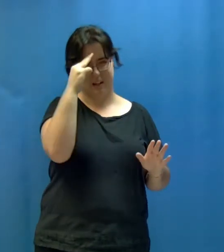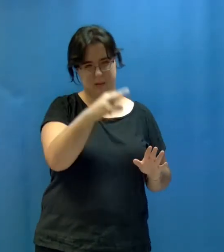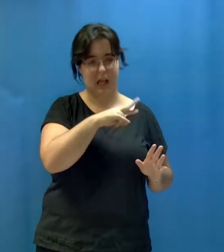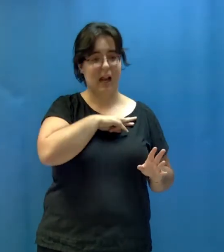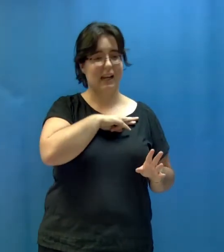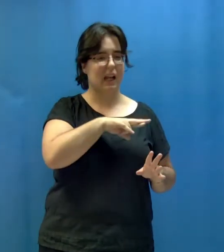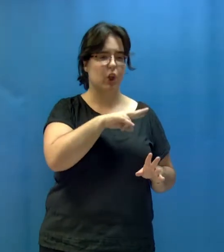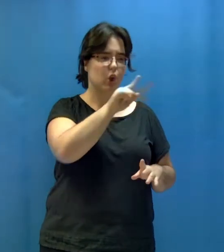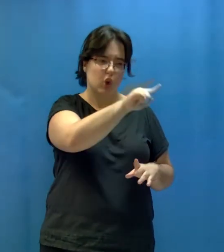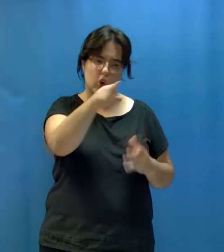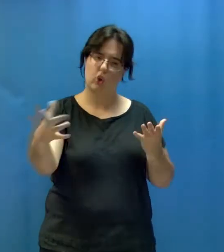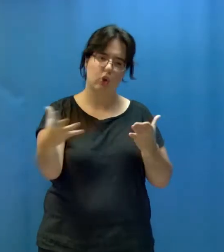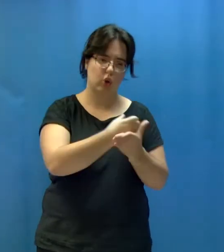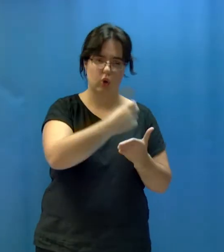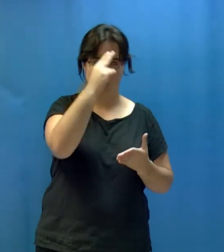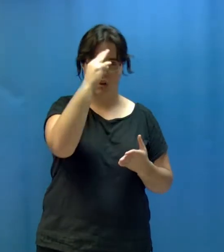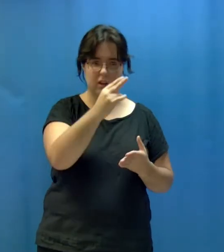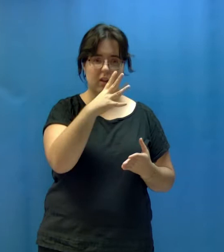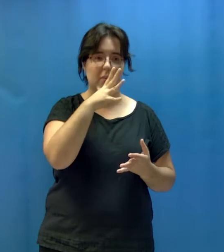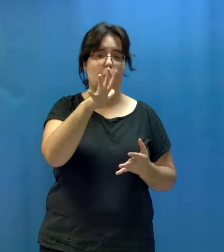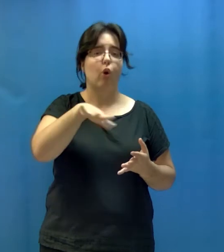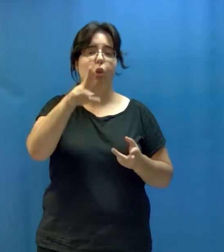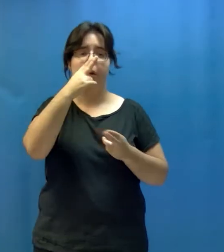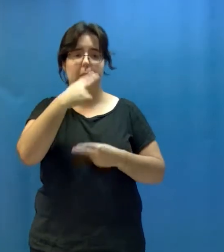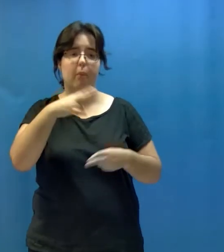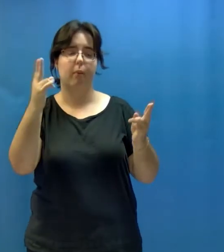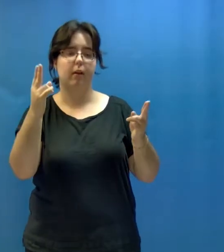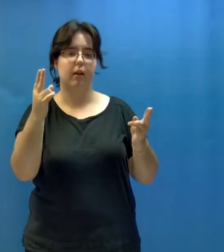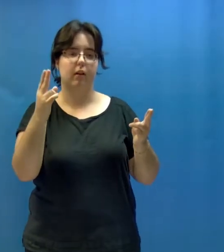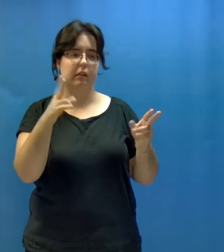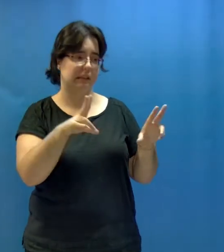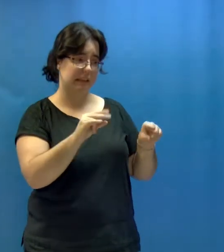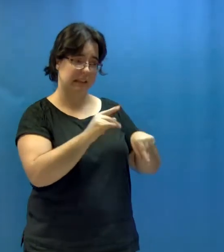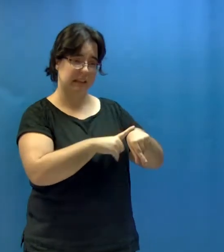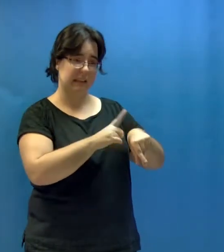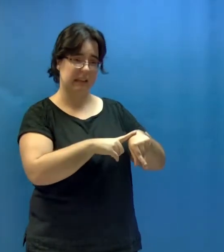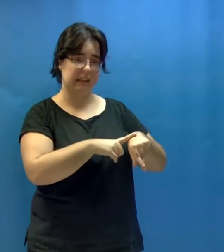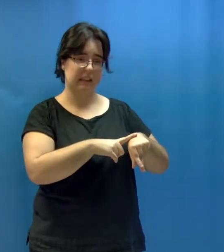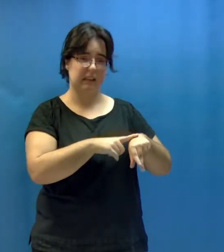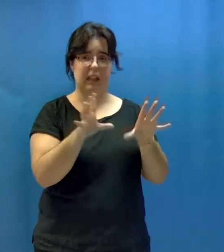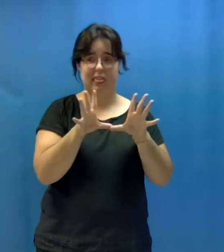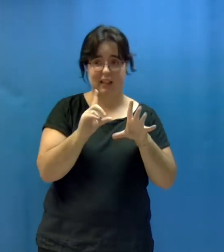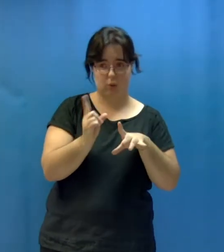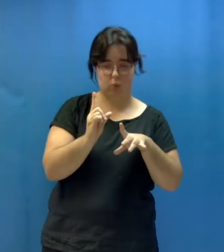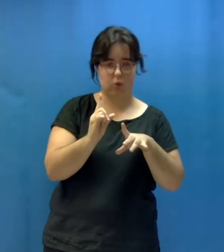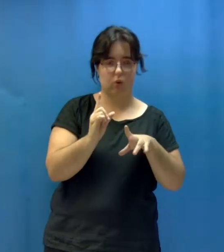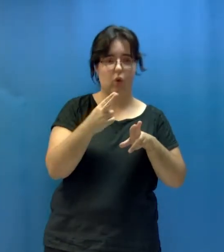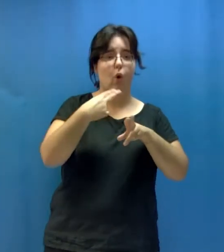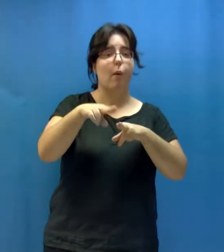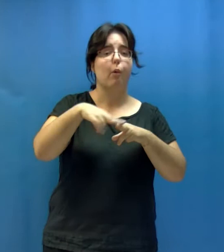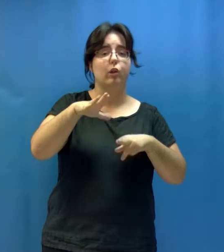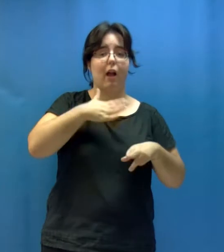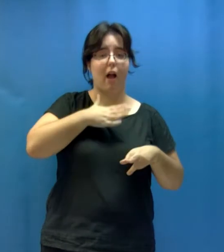religiosos, però l'espai públic no pot saltar un període de repressió política. Senyor, s'acabó el seu tiempo. Me queden 10 segons. Política de la nostra història,